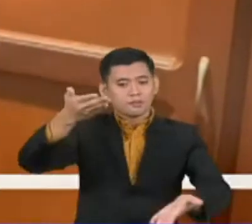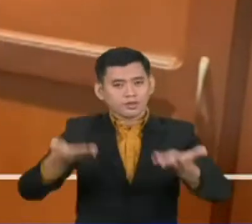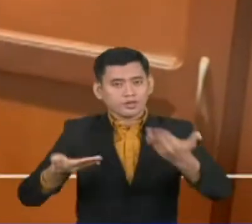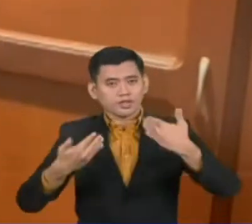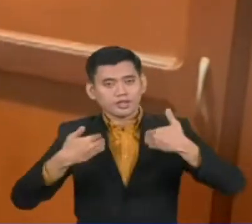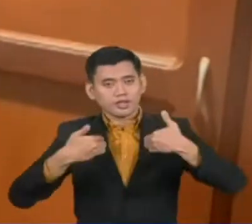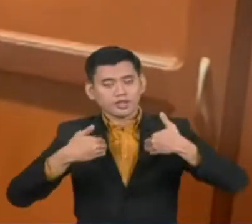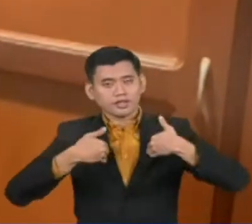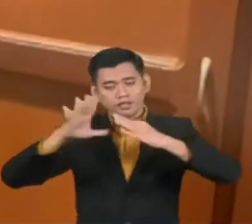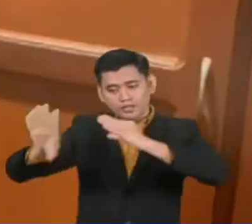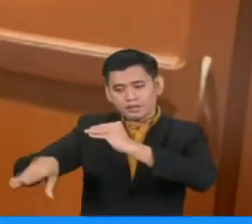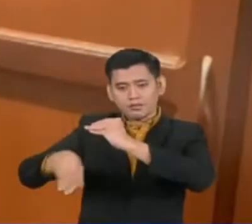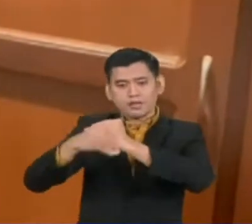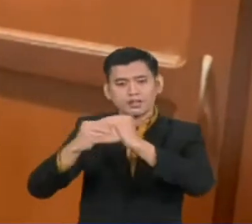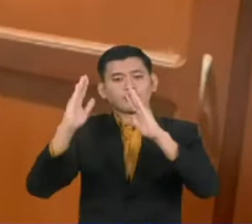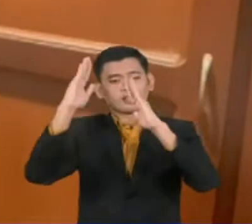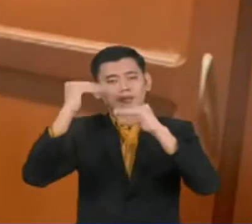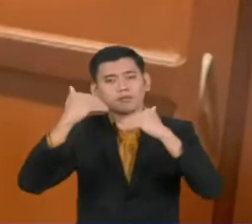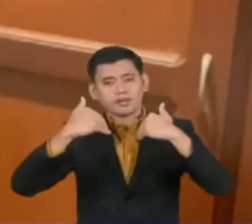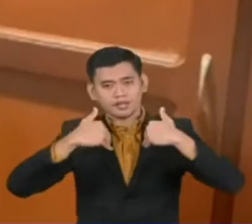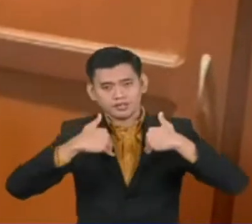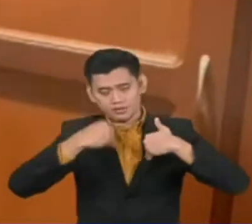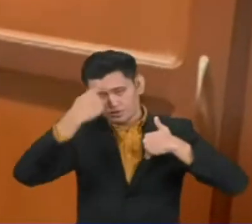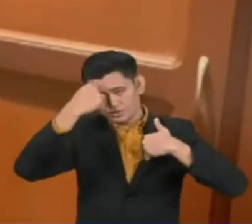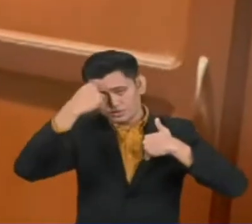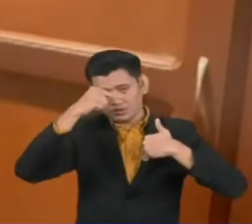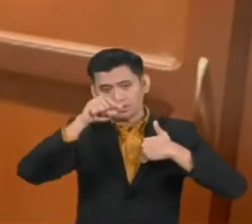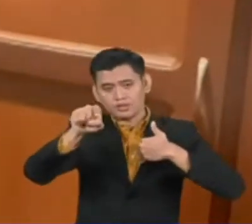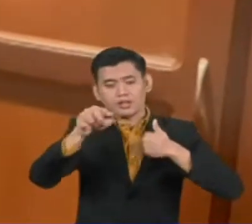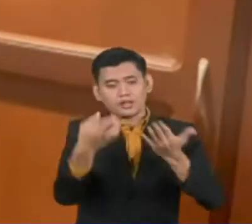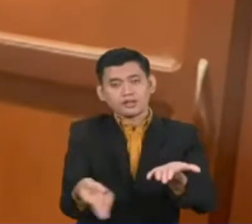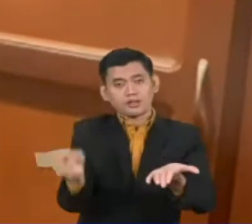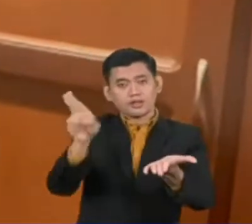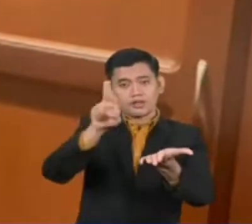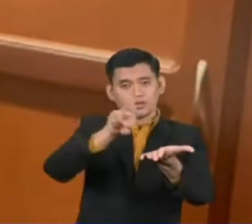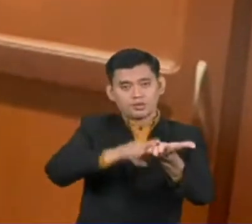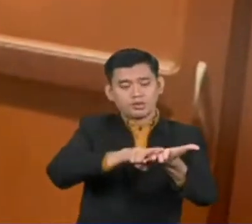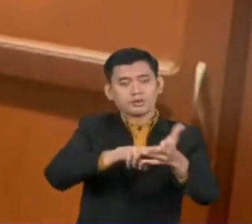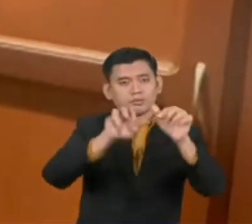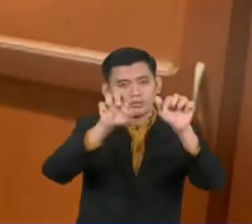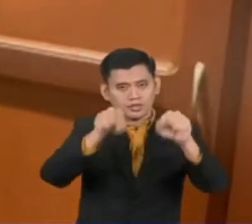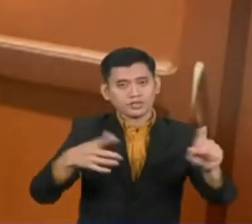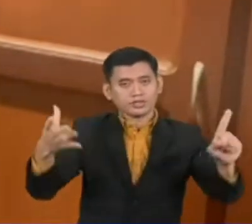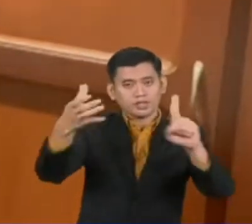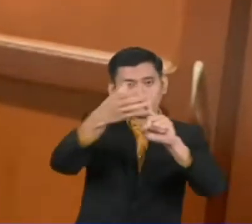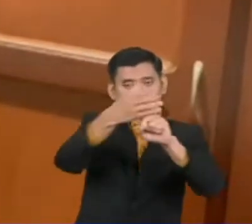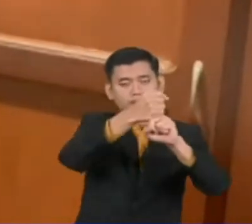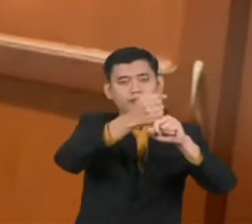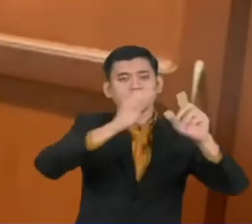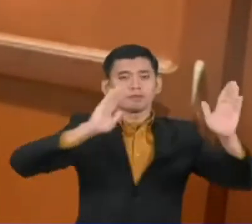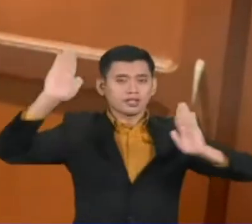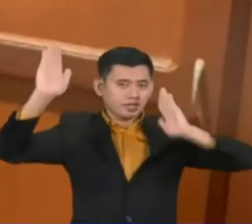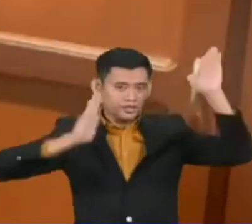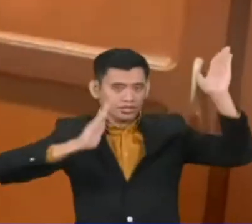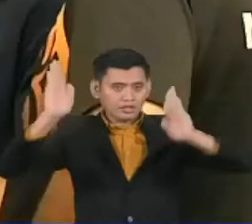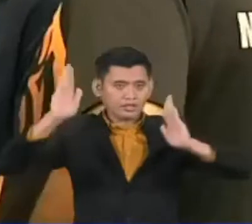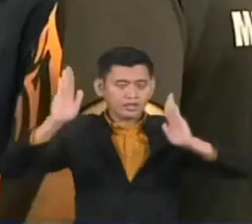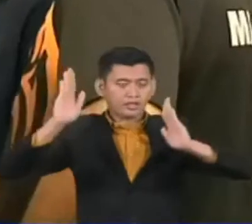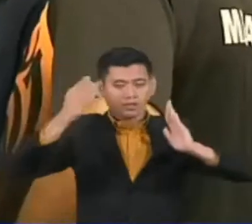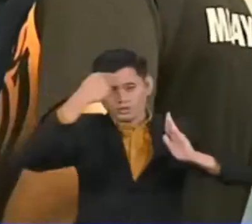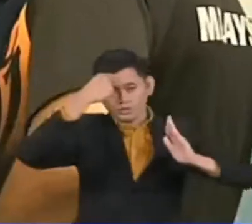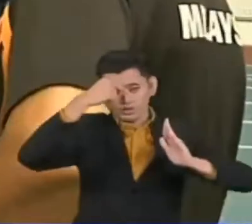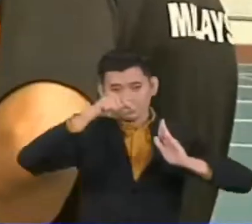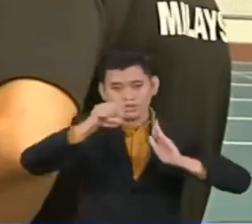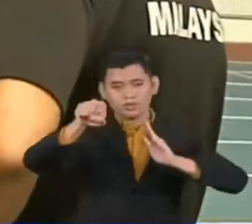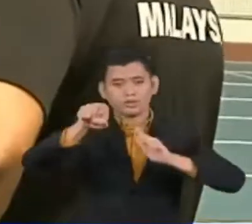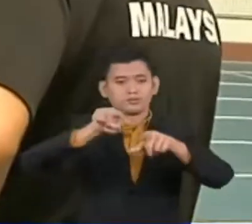tambahan, mengharapkan bonus tambahan, memecahkan rekod kebangsaan bagi acara 200 meter.